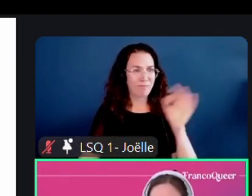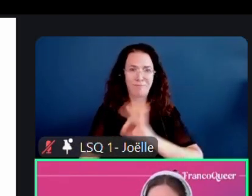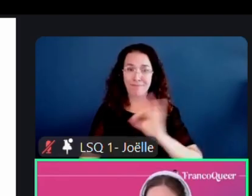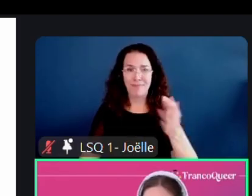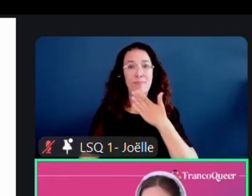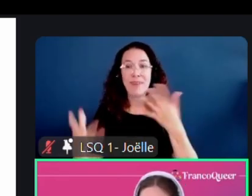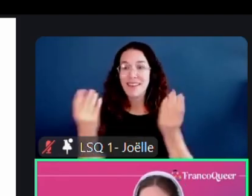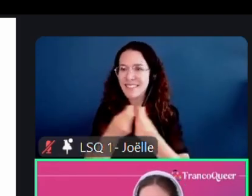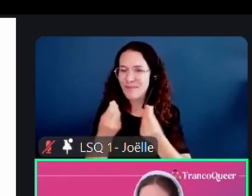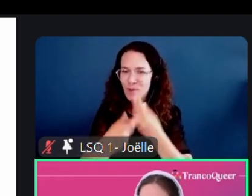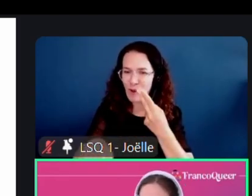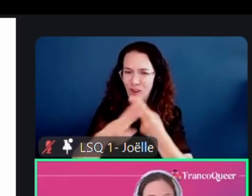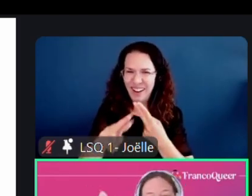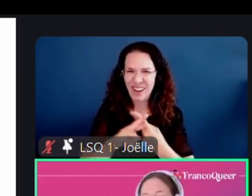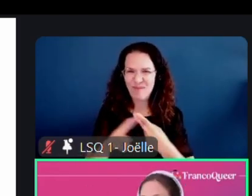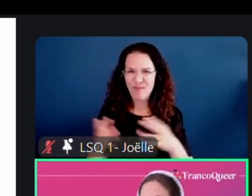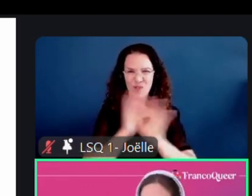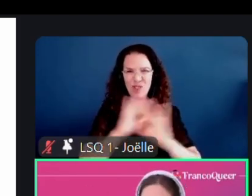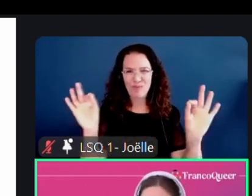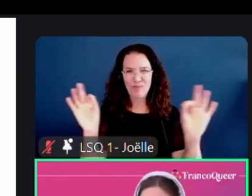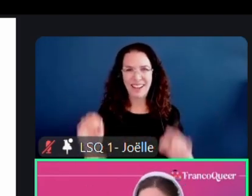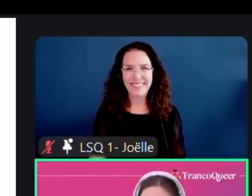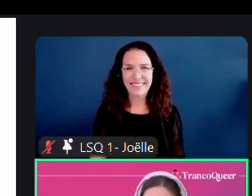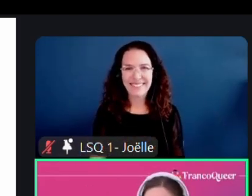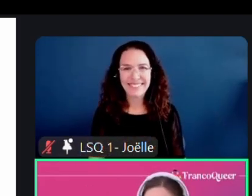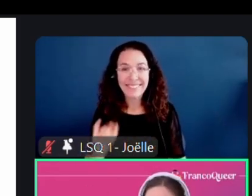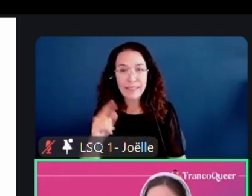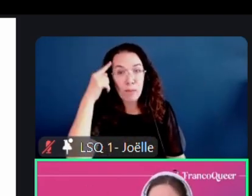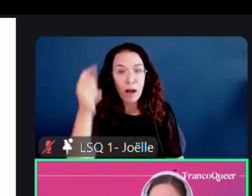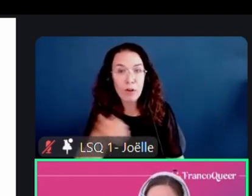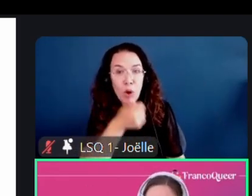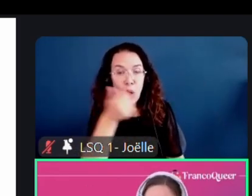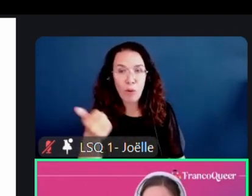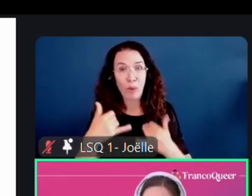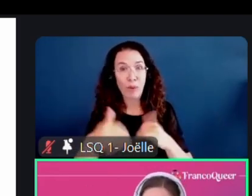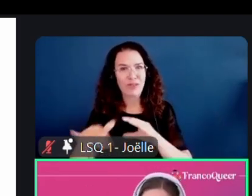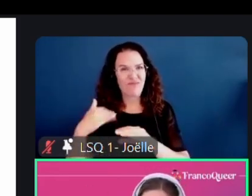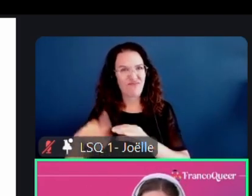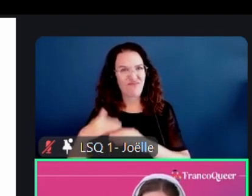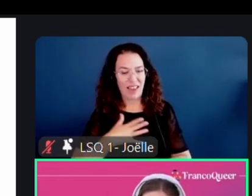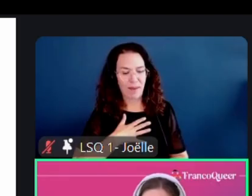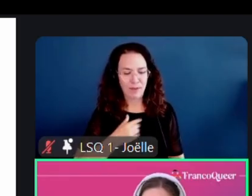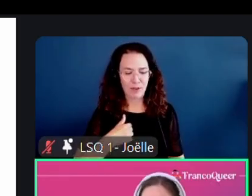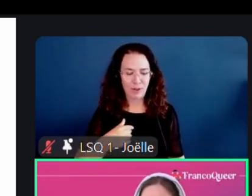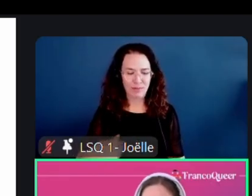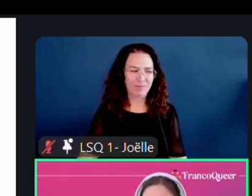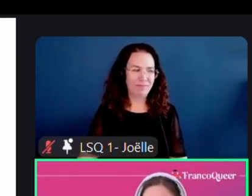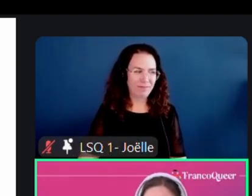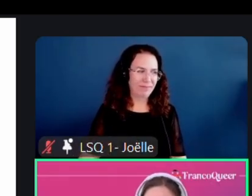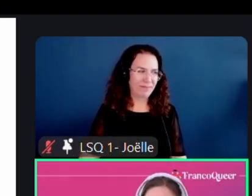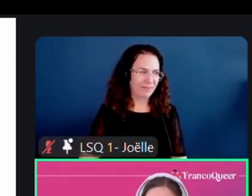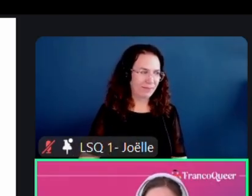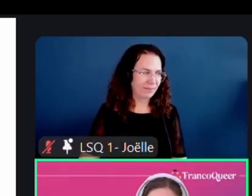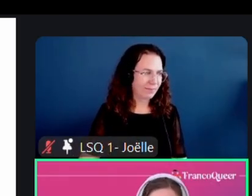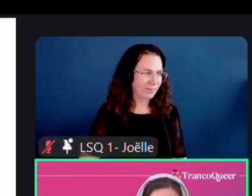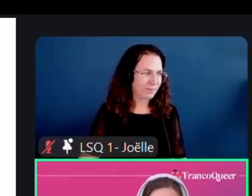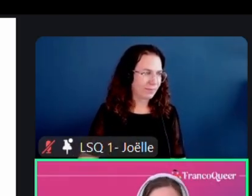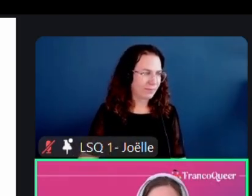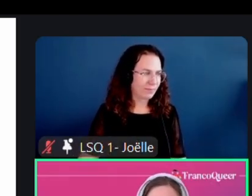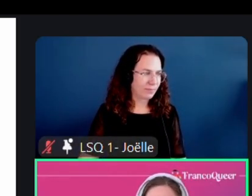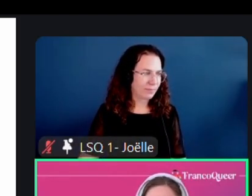j'adore. Merci beaucoup pour toutes vos réponses, c'est super. Si vous pensez à d'autres trucs, continuez à les envoyer. Là, on adore les lire. Merci pour ça.